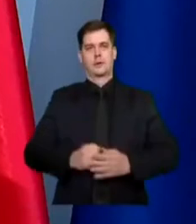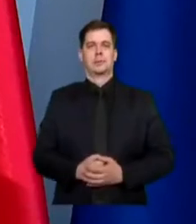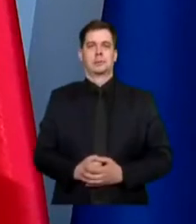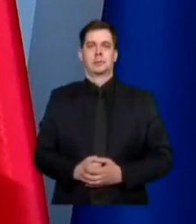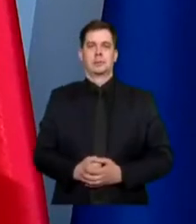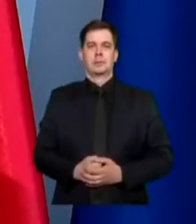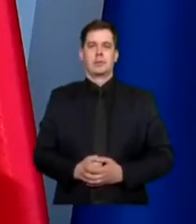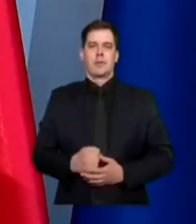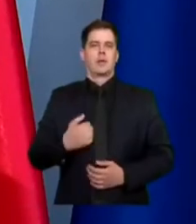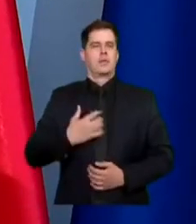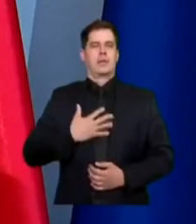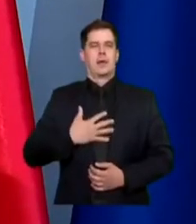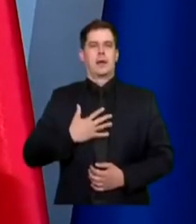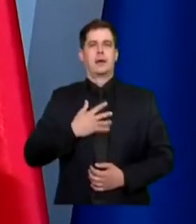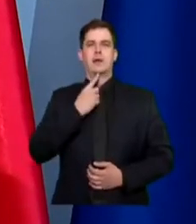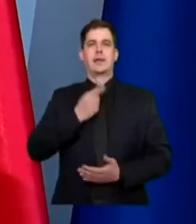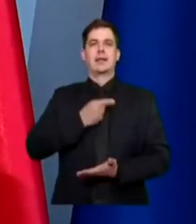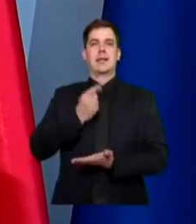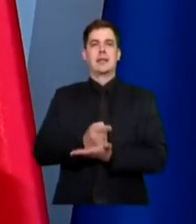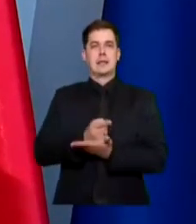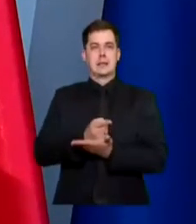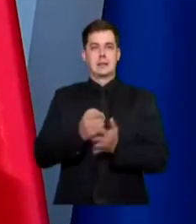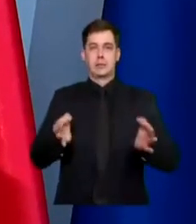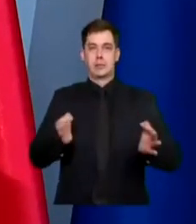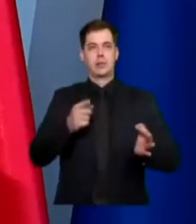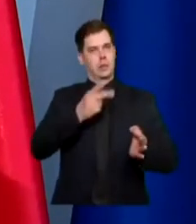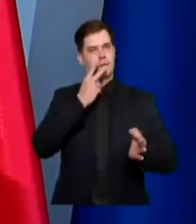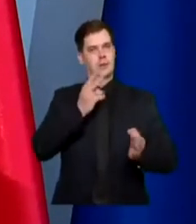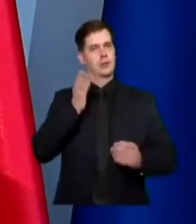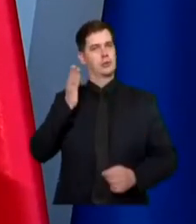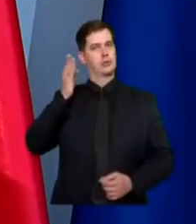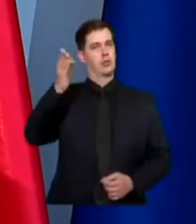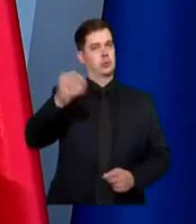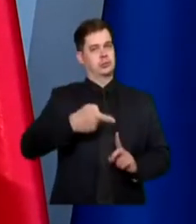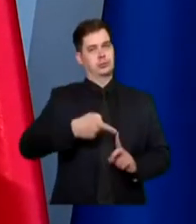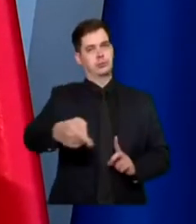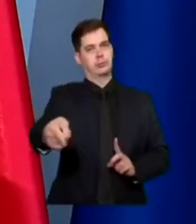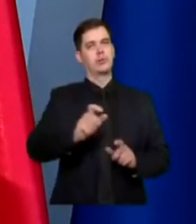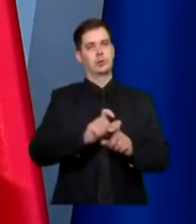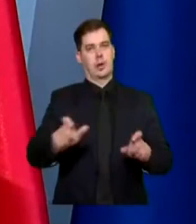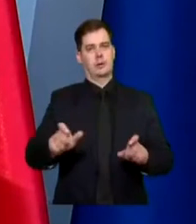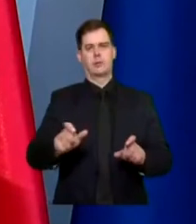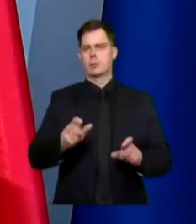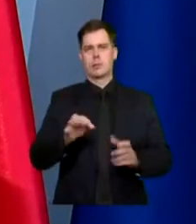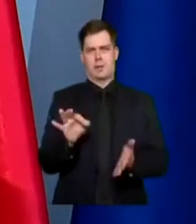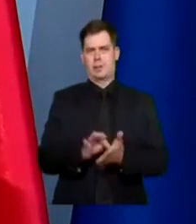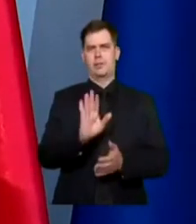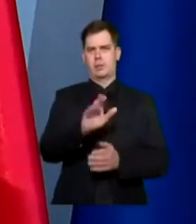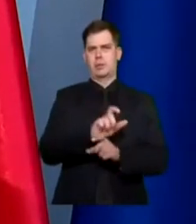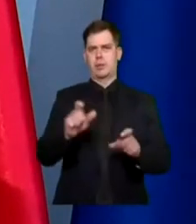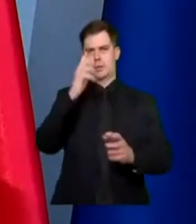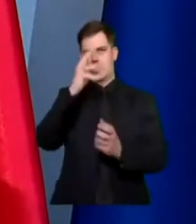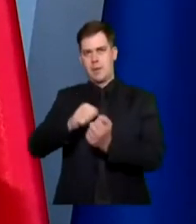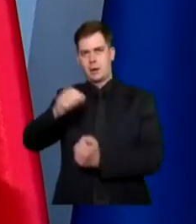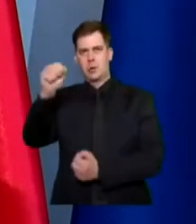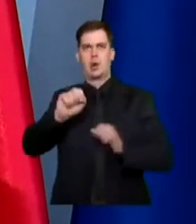Wydaje nam się, że ta decyzja dzisiejsza pokazuje długą perspektywę. wyraźnie daje czas zarówno maturzystom, jak